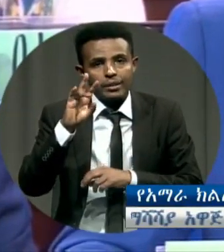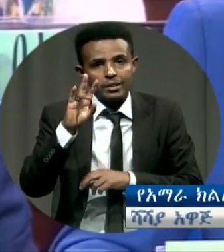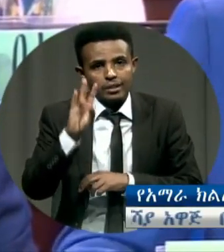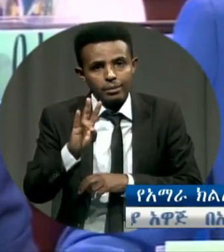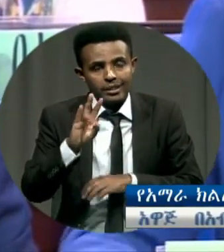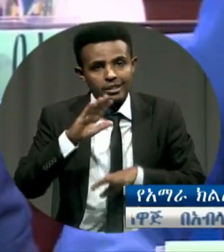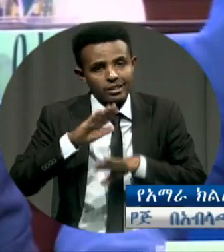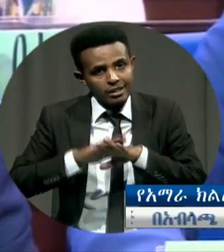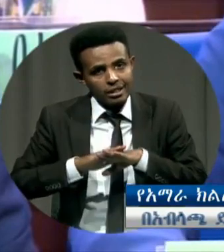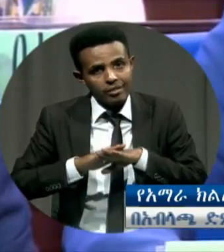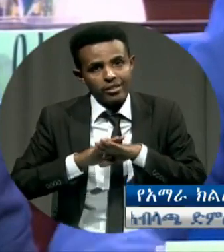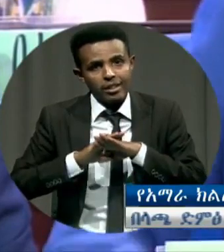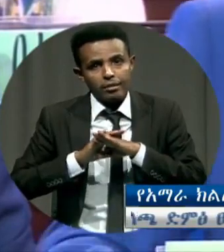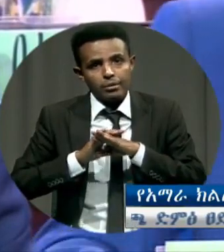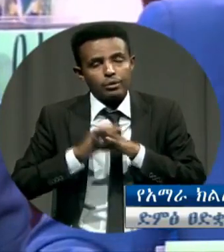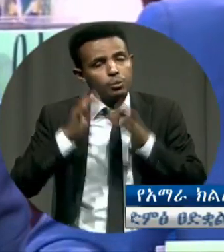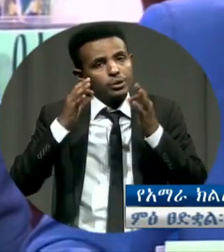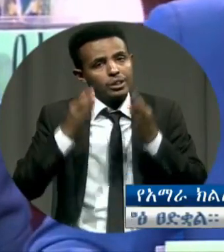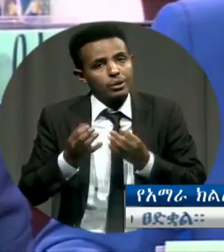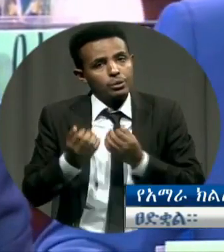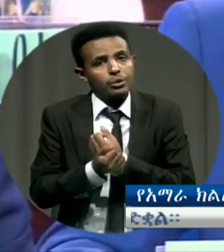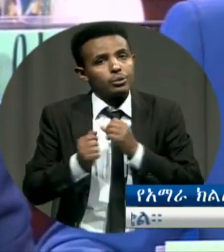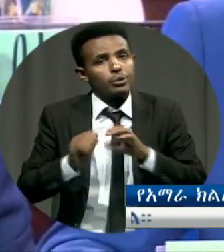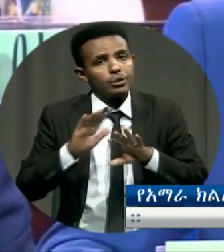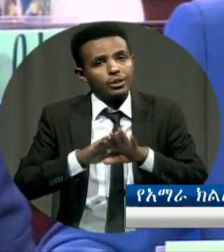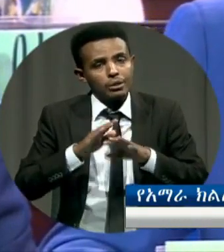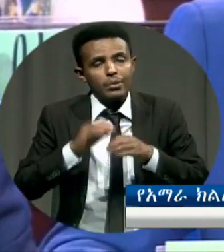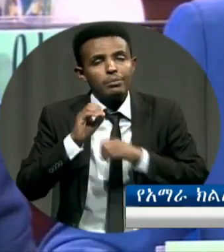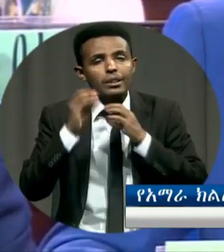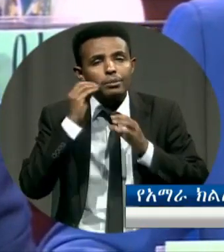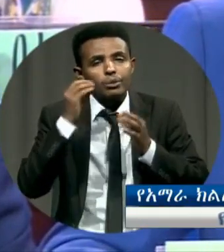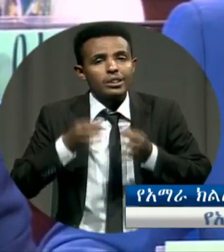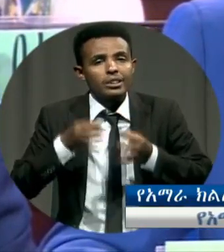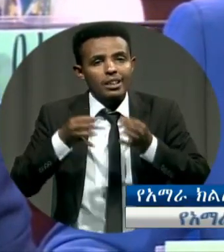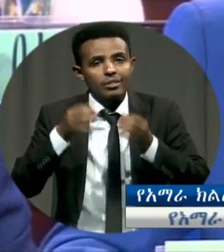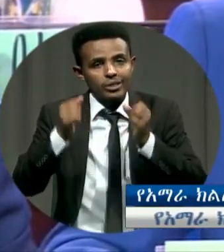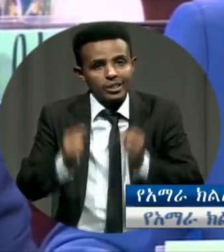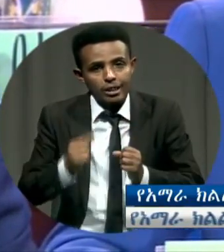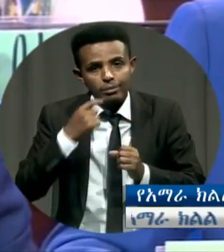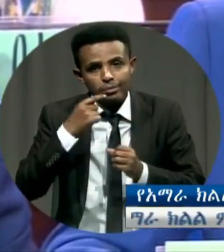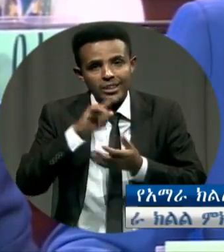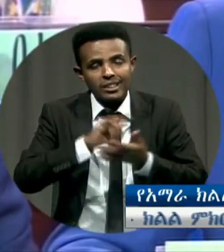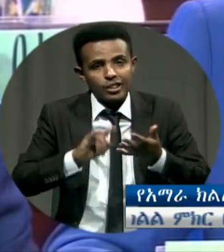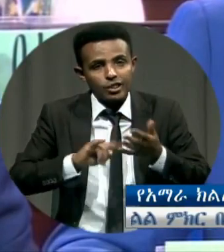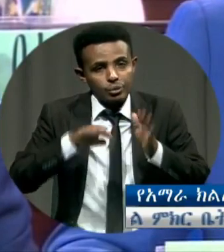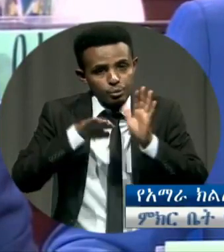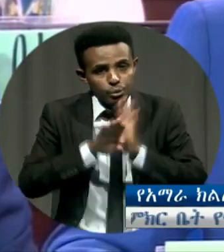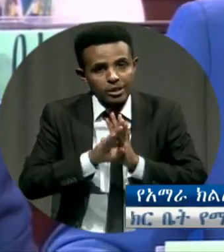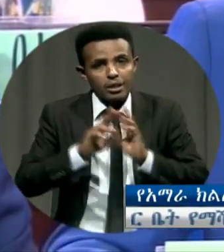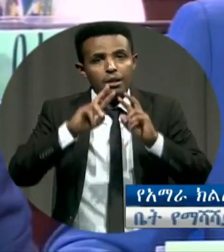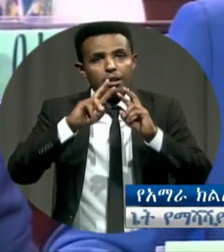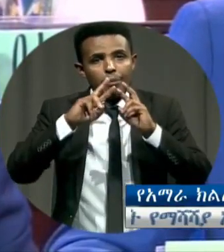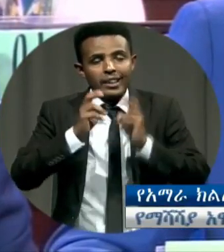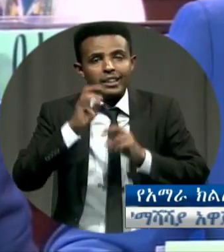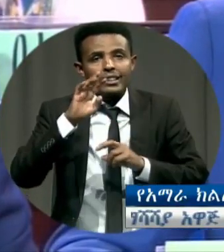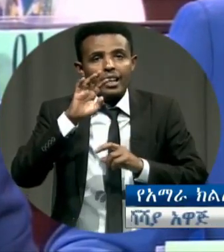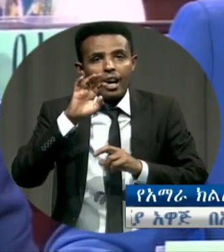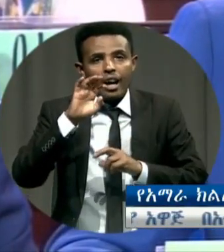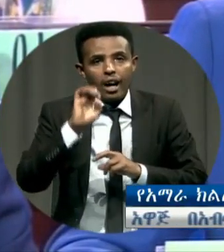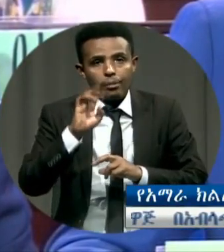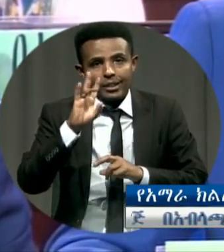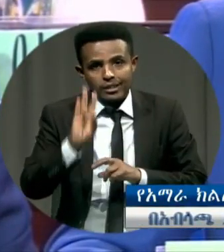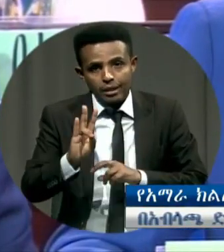ስለ ውሳኔዎች ወይም ሪዞሉሽን በምክር ቤቱ ሊተላለፍ ይችላል ተብሎ ከተዘረዘሩት ውስጥ በአንቀጽ 47